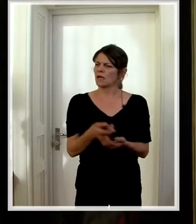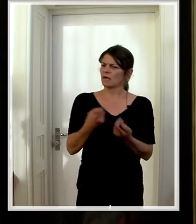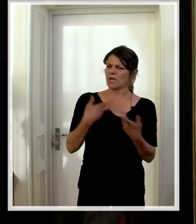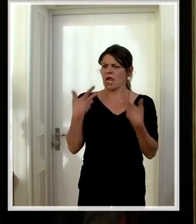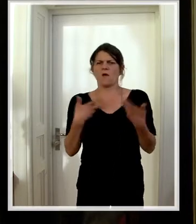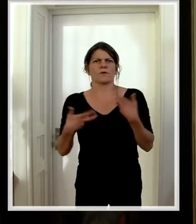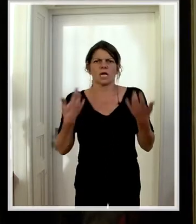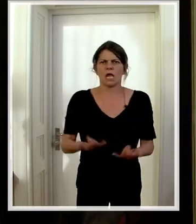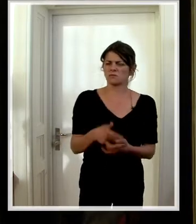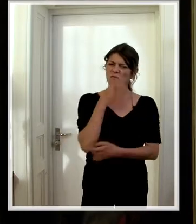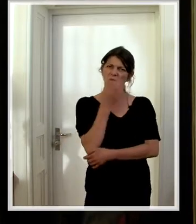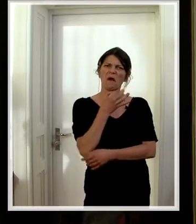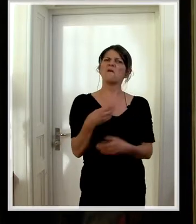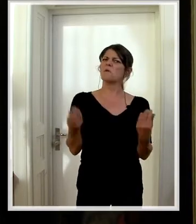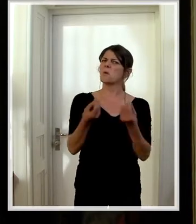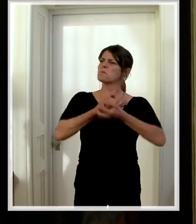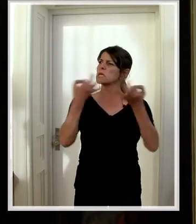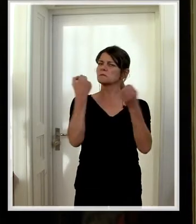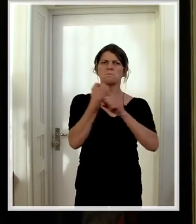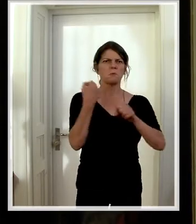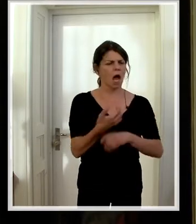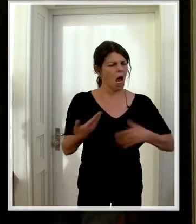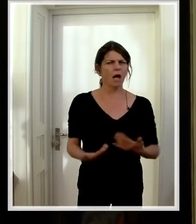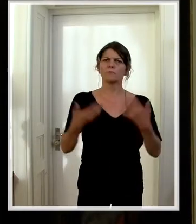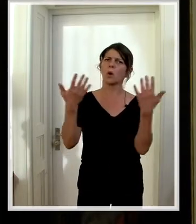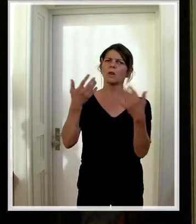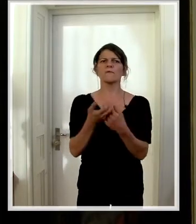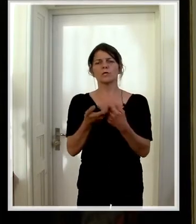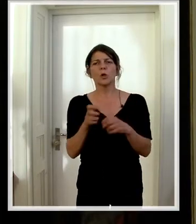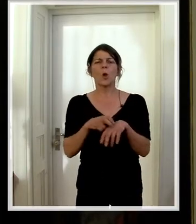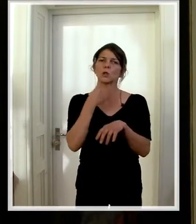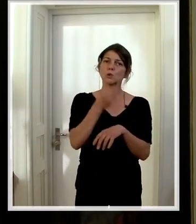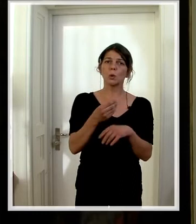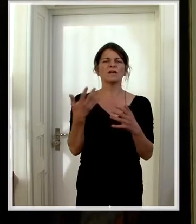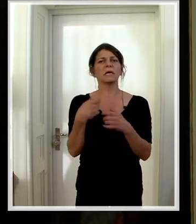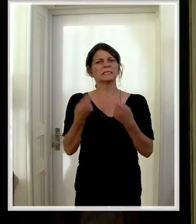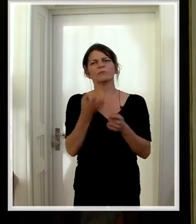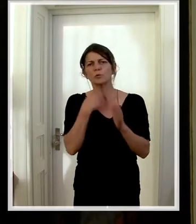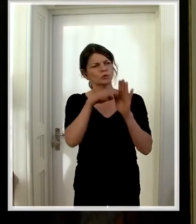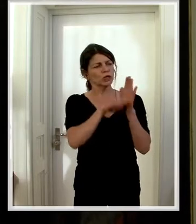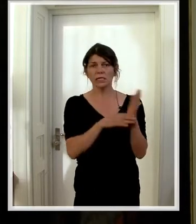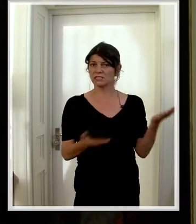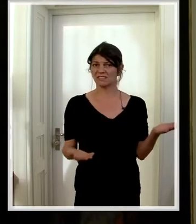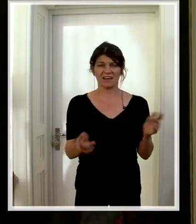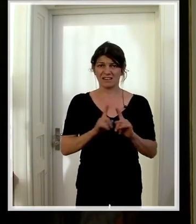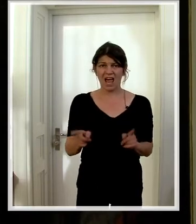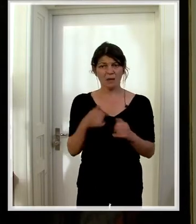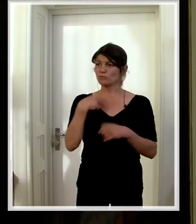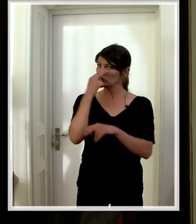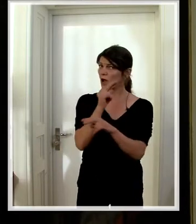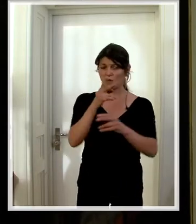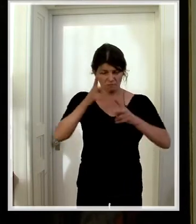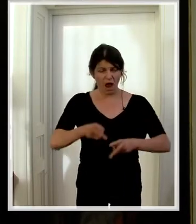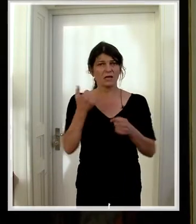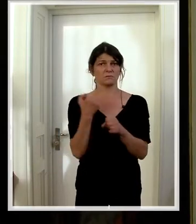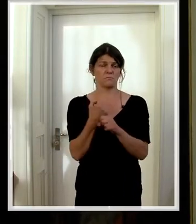oder aufregen oder fragen, warum ist denn nichts passiert oder was wäre denn noch schön oder das wäre eine Wunschliste, sondern man sollte sich am Realen messen lassen.